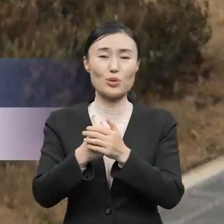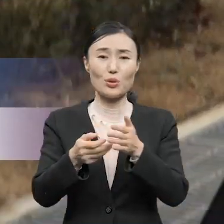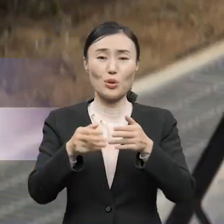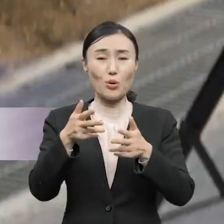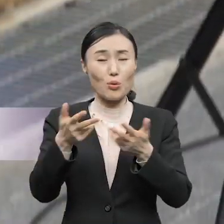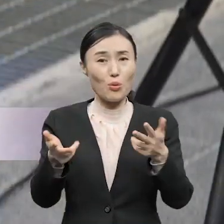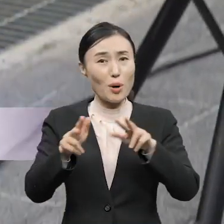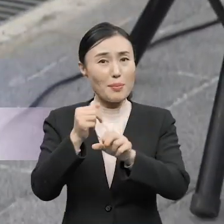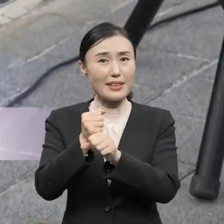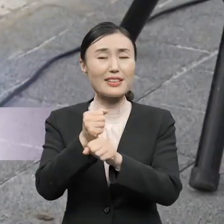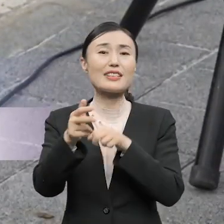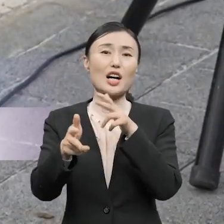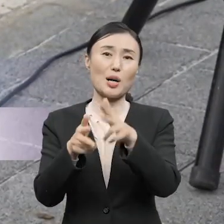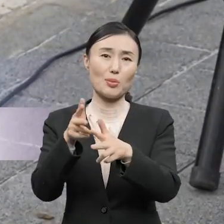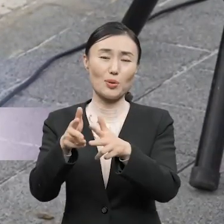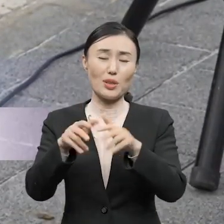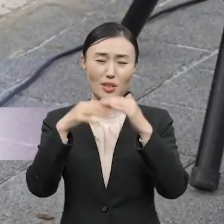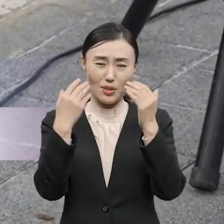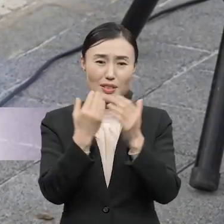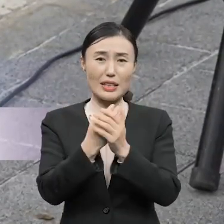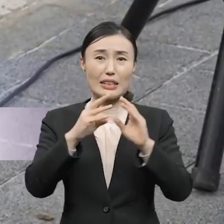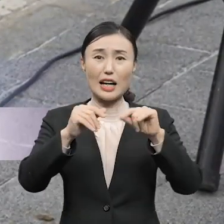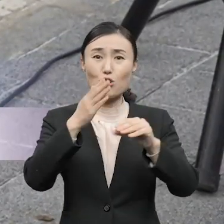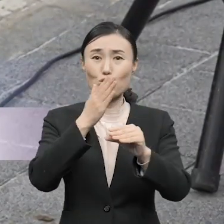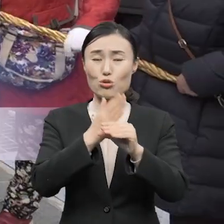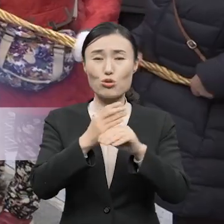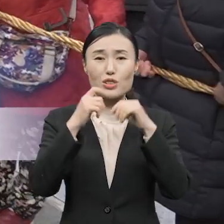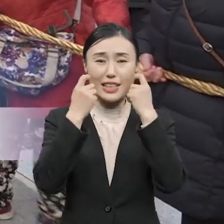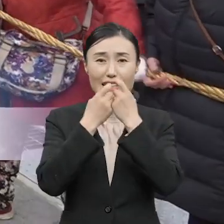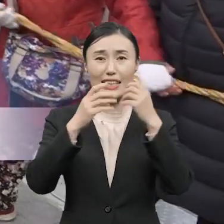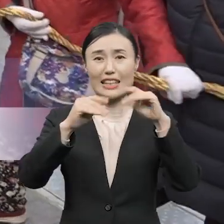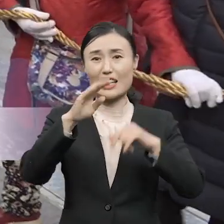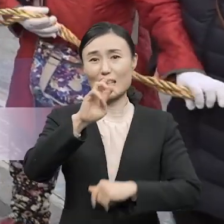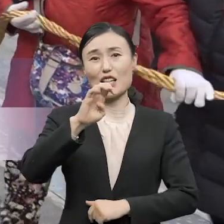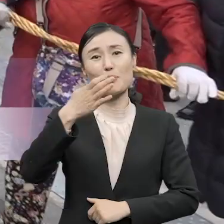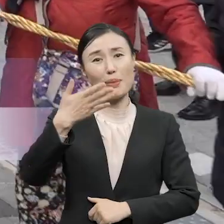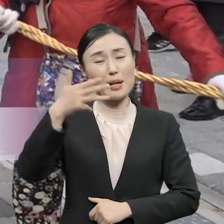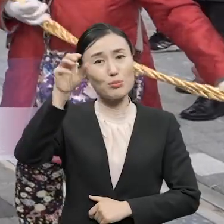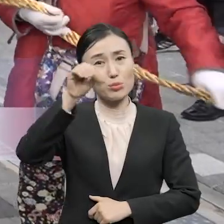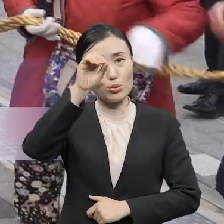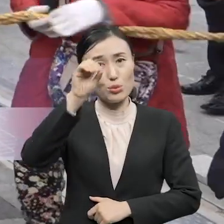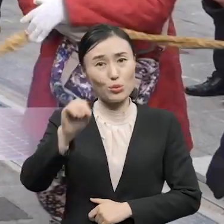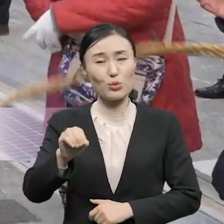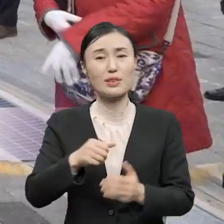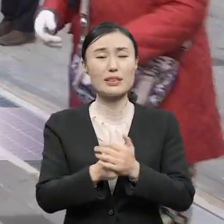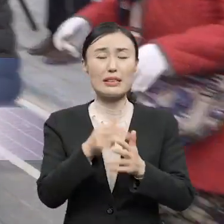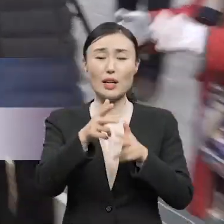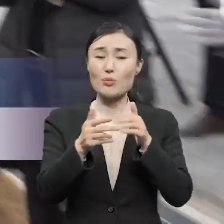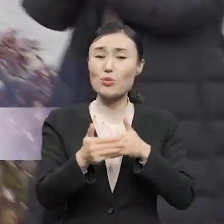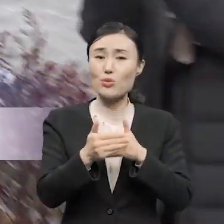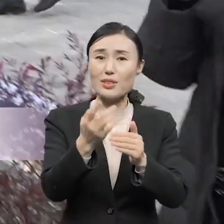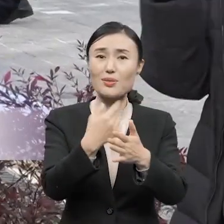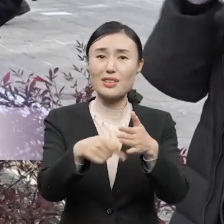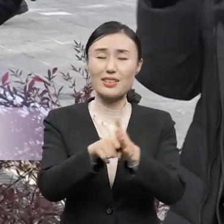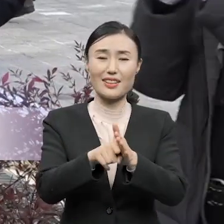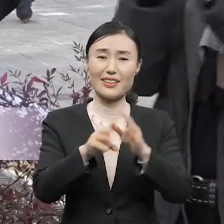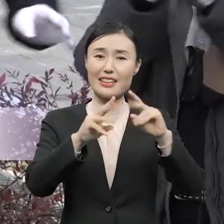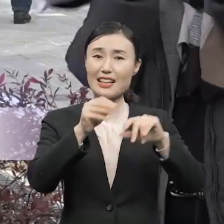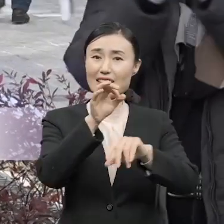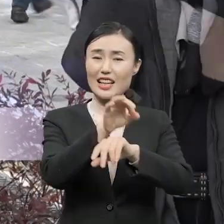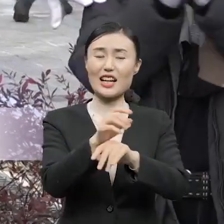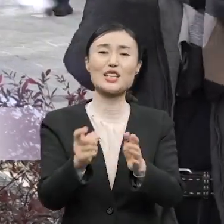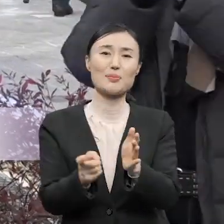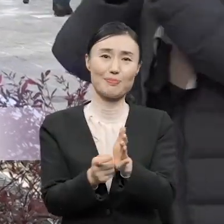공원으로 재정공원 전체 면적 중 사유지가 48%를 차지해 사업 추진을 위해서는 토지